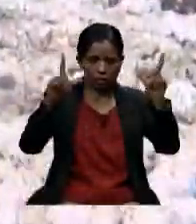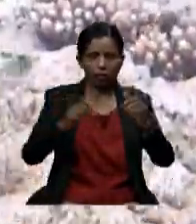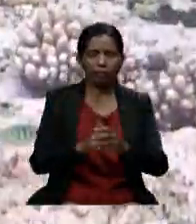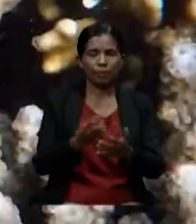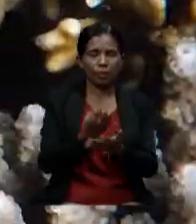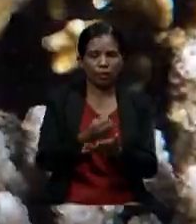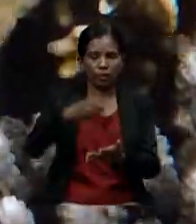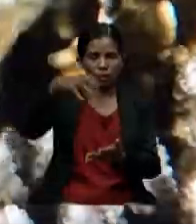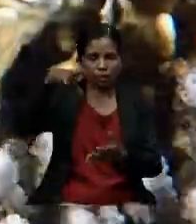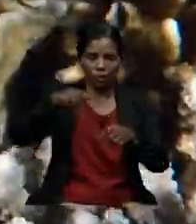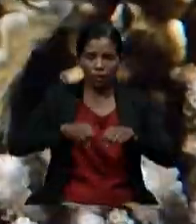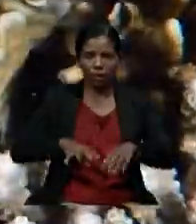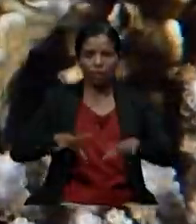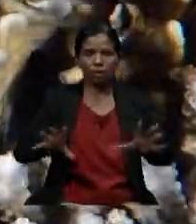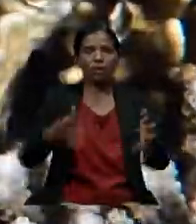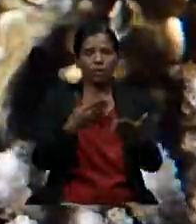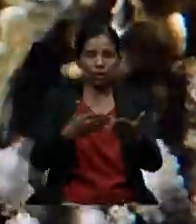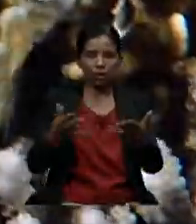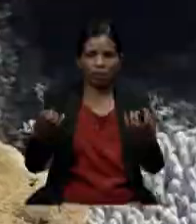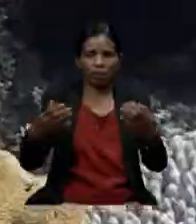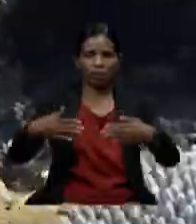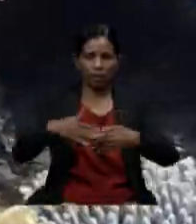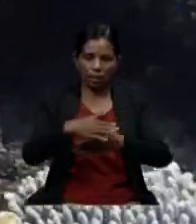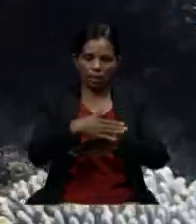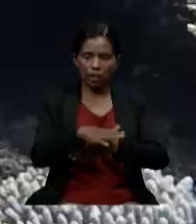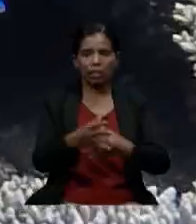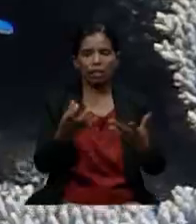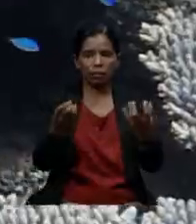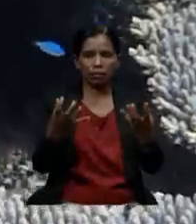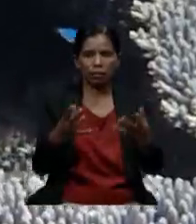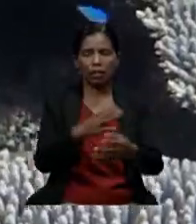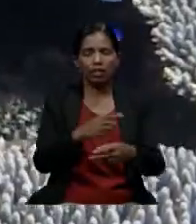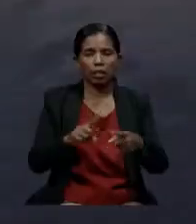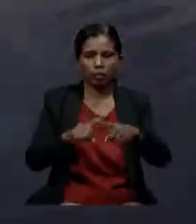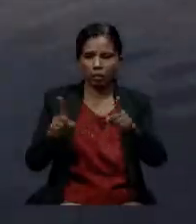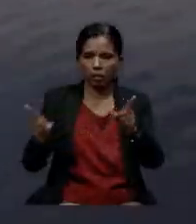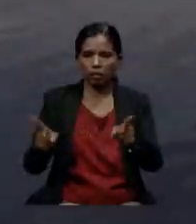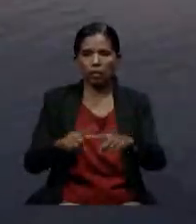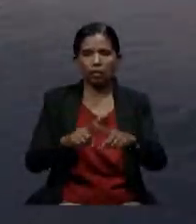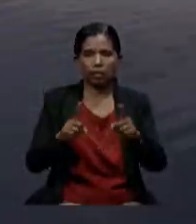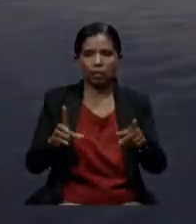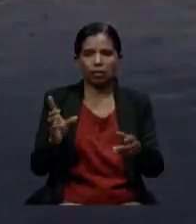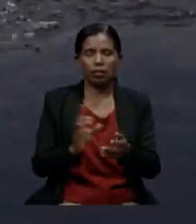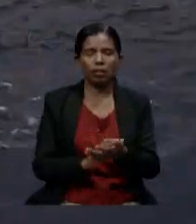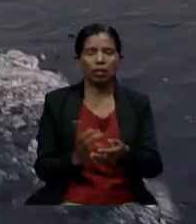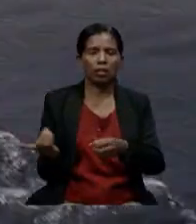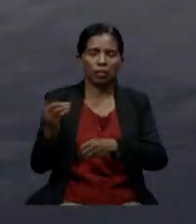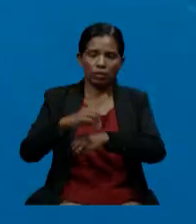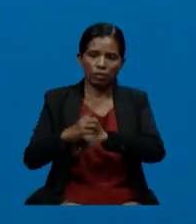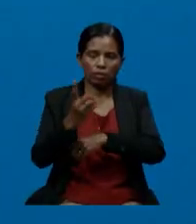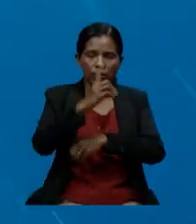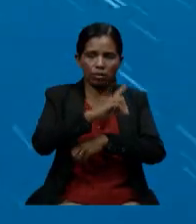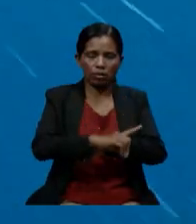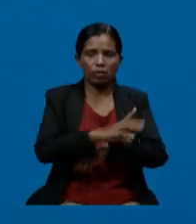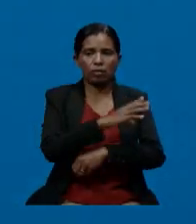soin tasi hone espécie koral, ikan koral, ho espécie migratório, hane san dolfino, baleia,